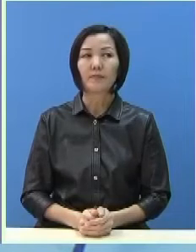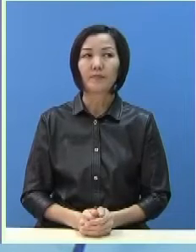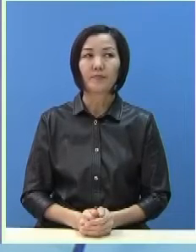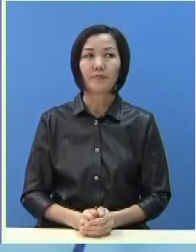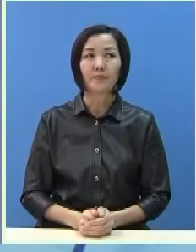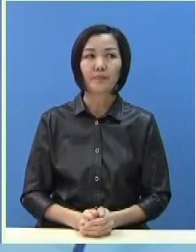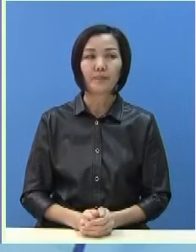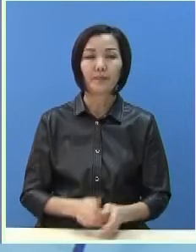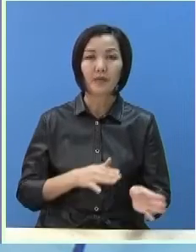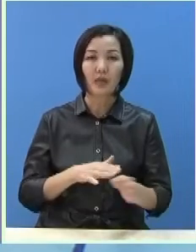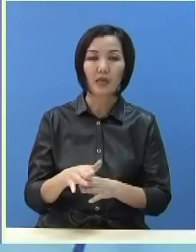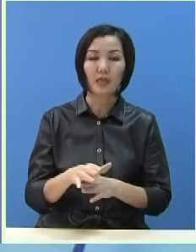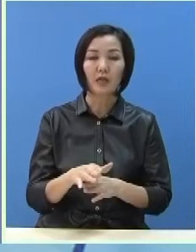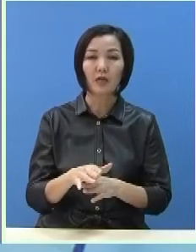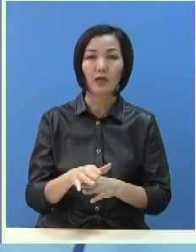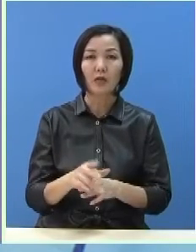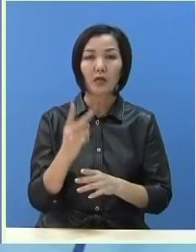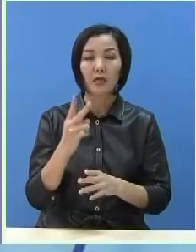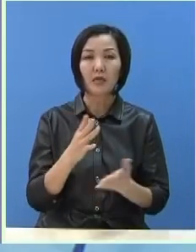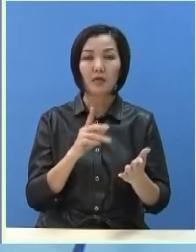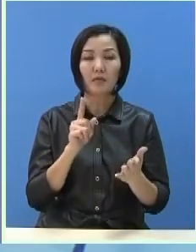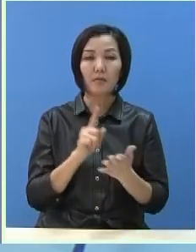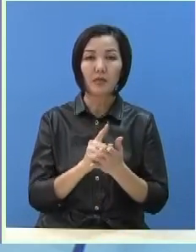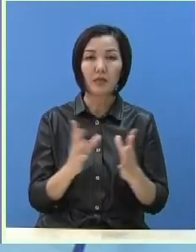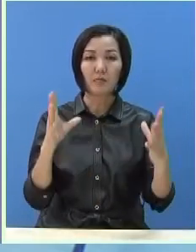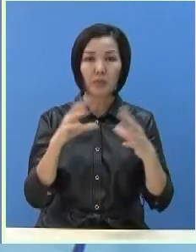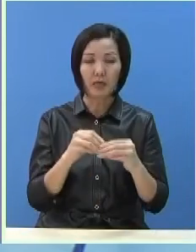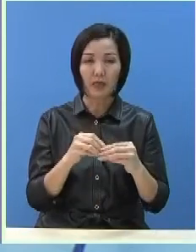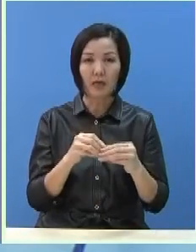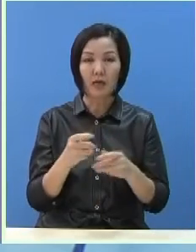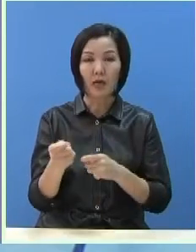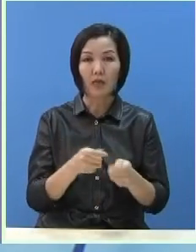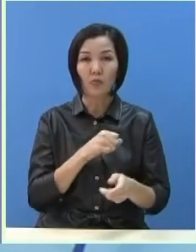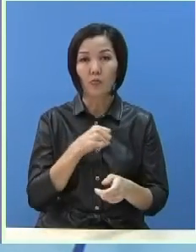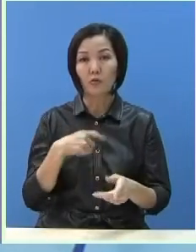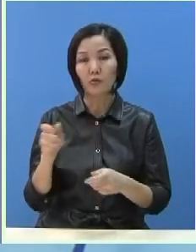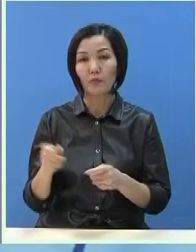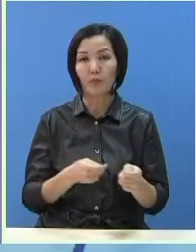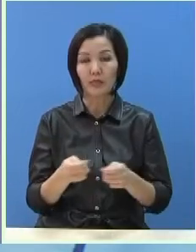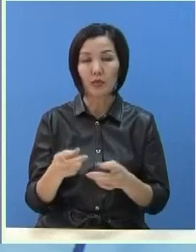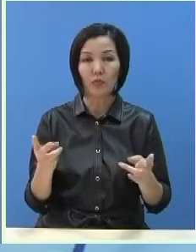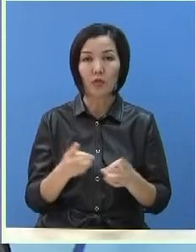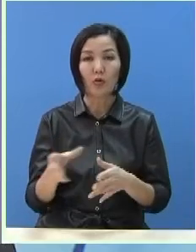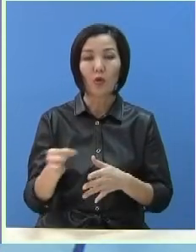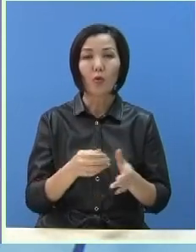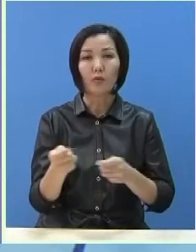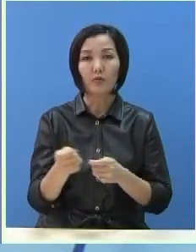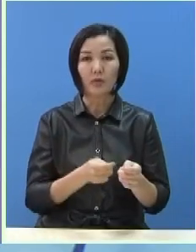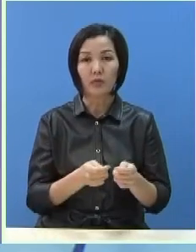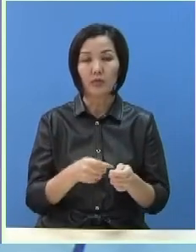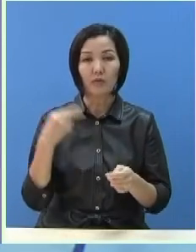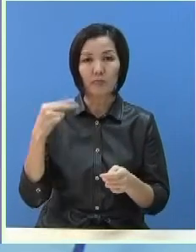Сондықтан атқарушы да бақылаушы да өзі оған. Және де үшіншіден жаңағы облыс басшыларын сайлайтын